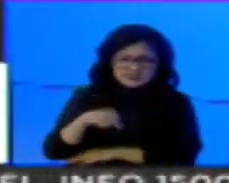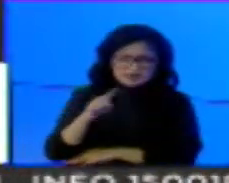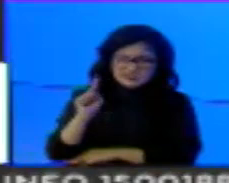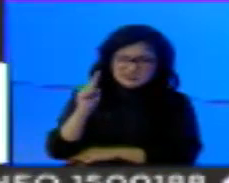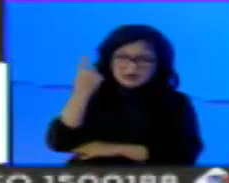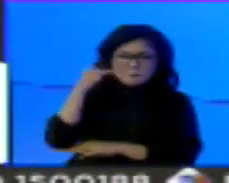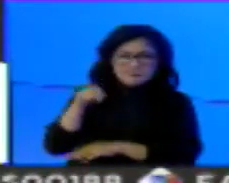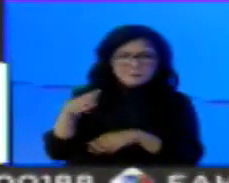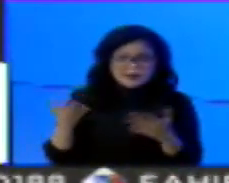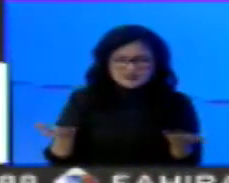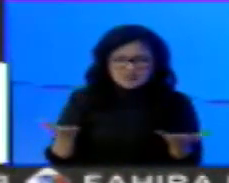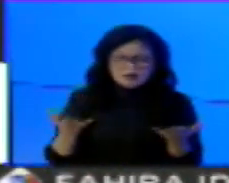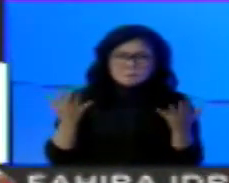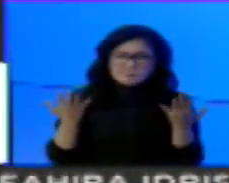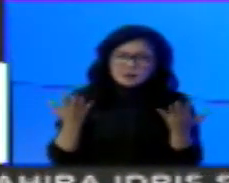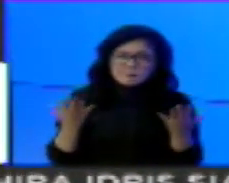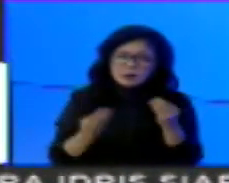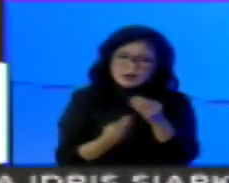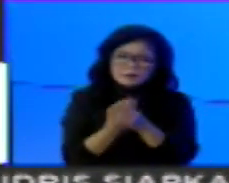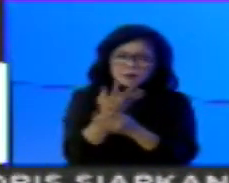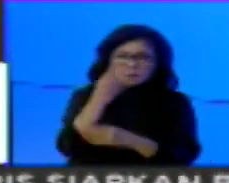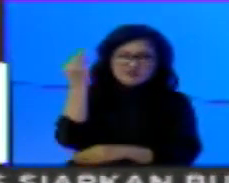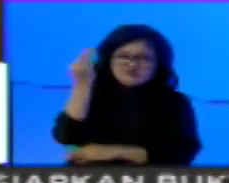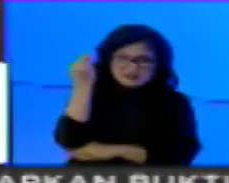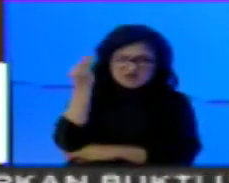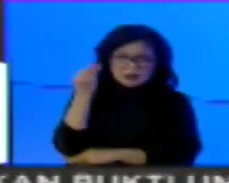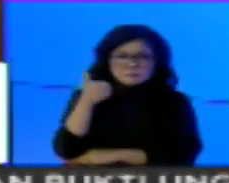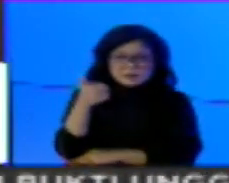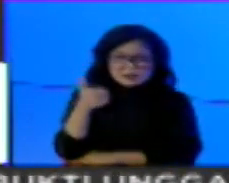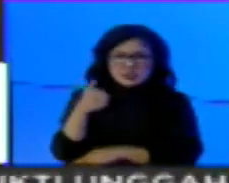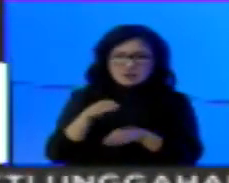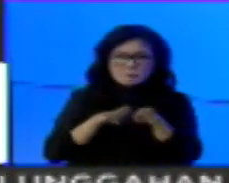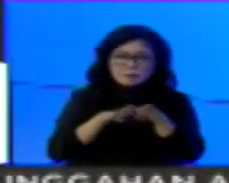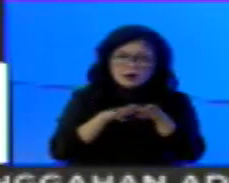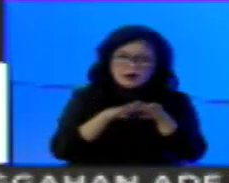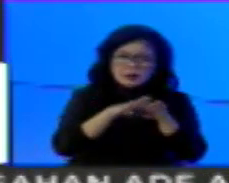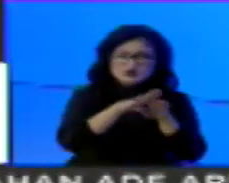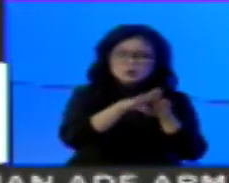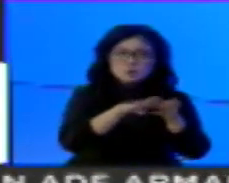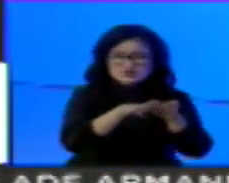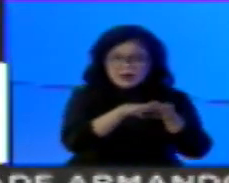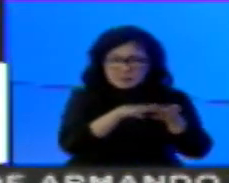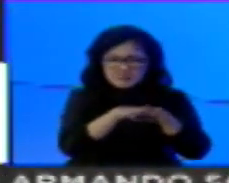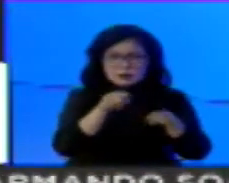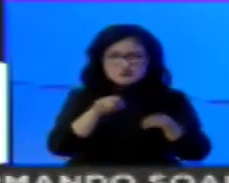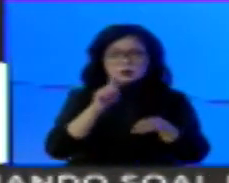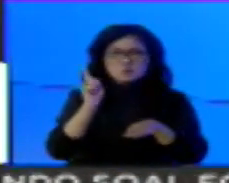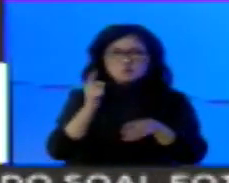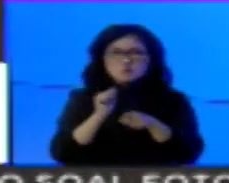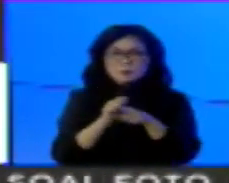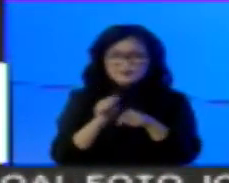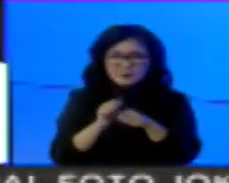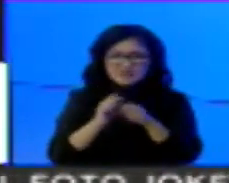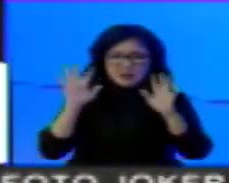adalah bagaimana pengembangan pariwisata ini bisa selaras dengan konservasi alam dan budaya. Jadi bagaimana